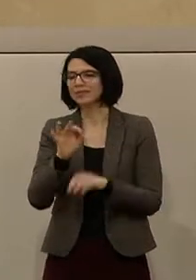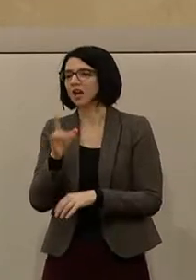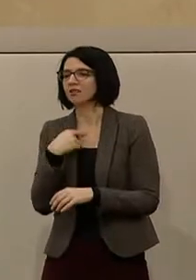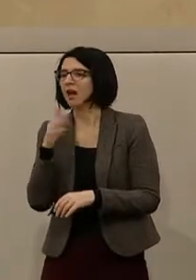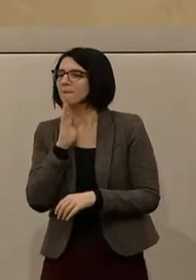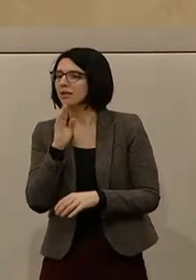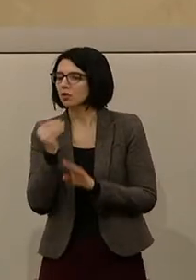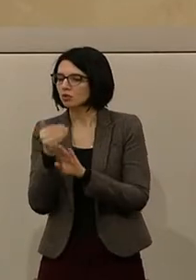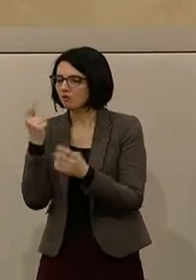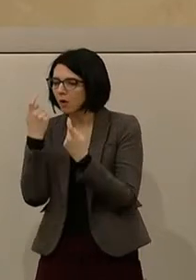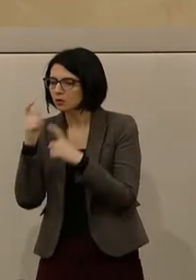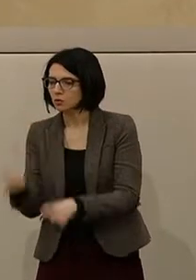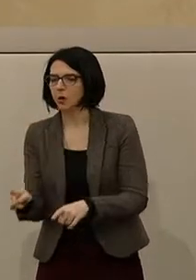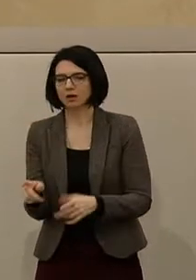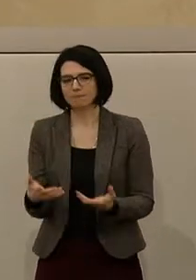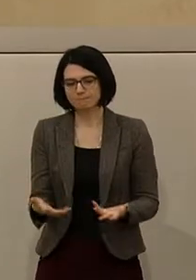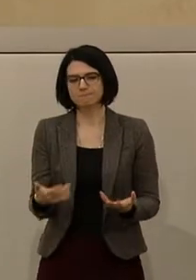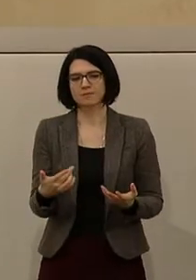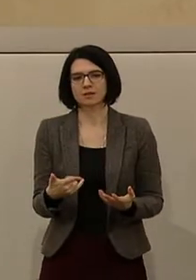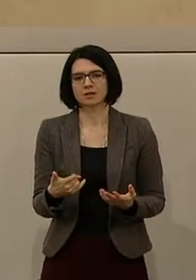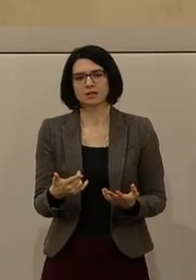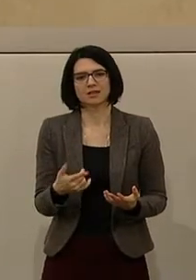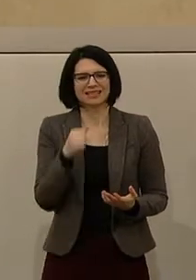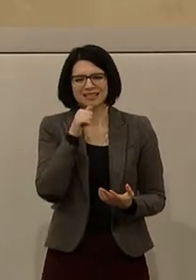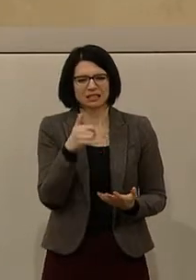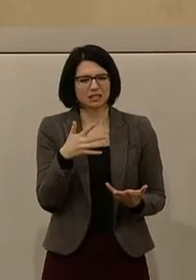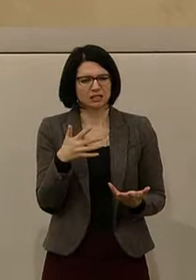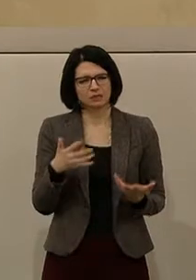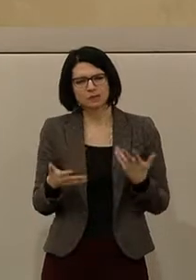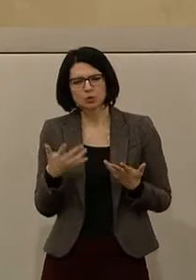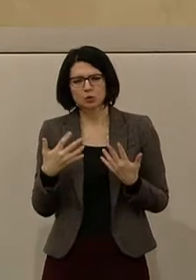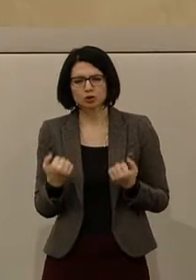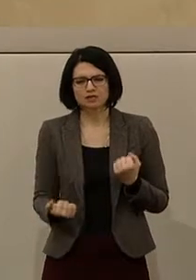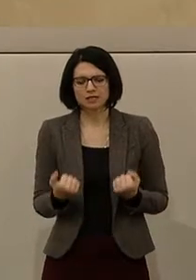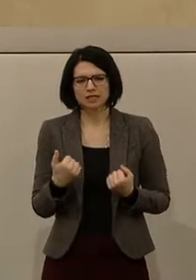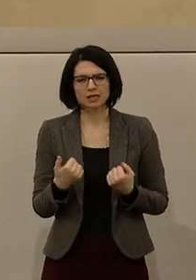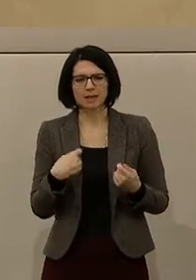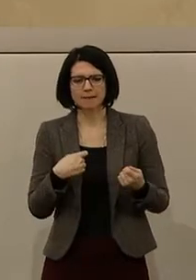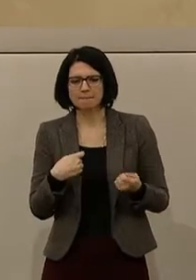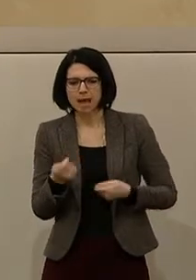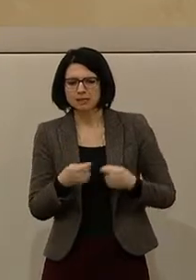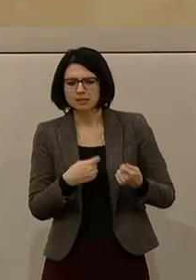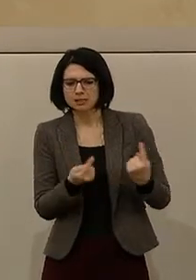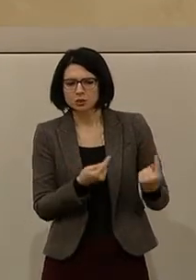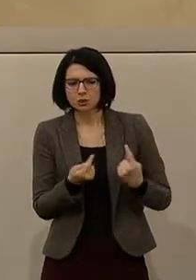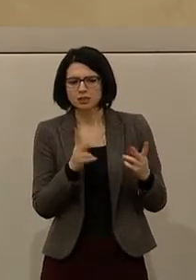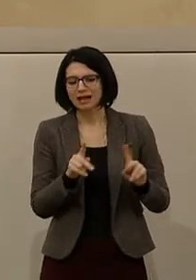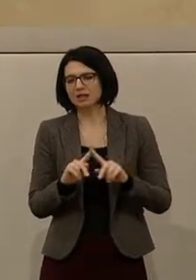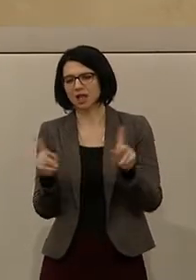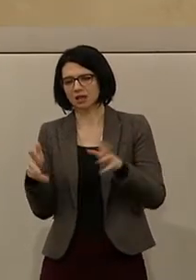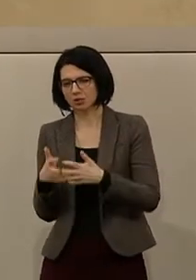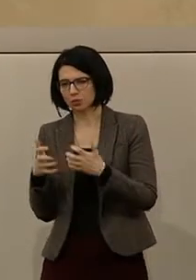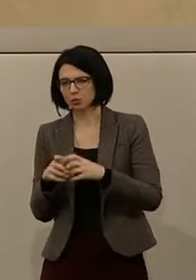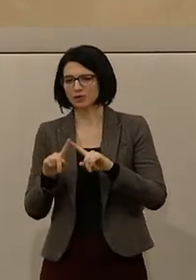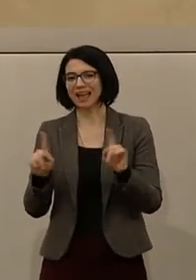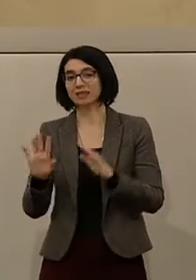Pensionsvorsorge betreiben, ist es so schwierig nicht, in einer solchen Marktsituation auch auf ein anderes Produkt